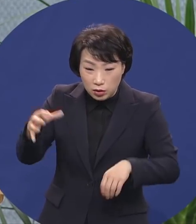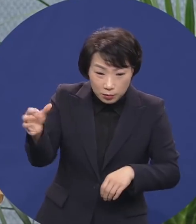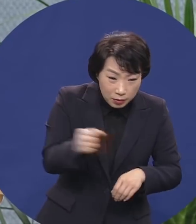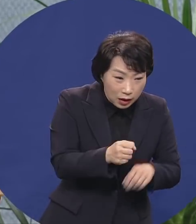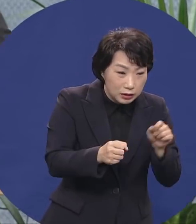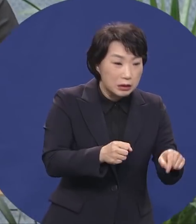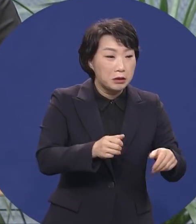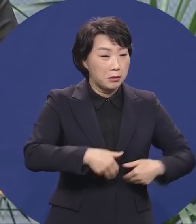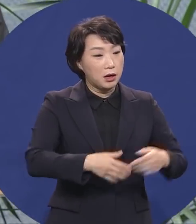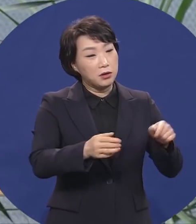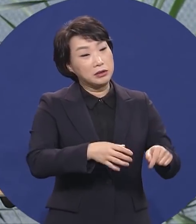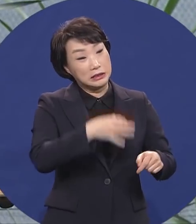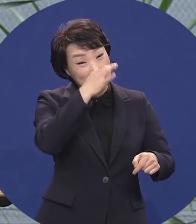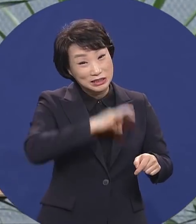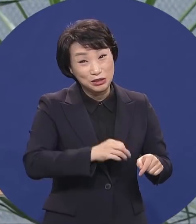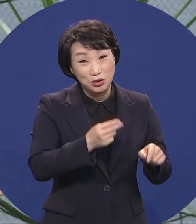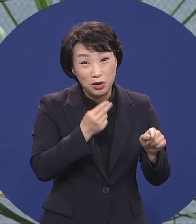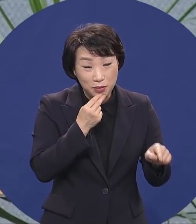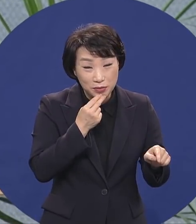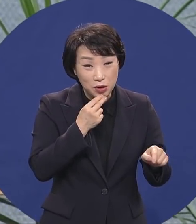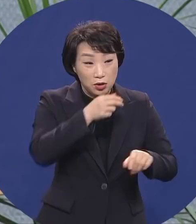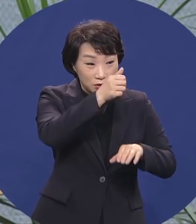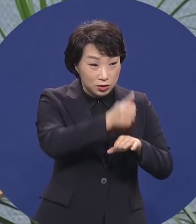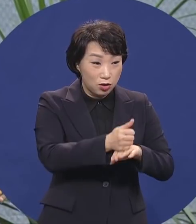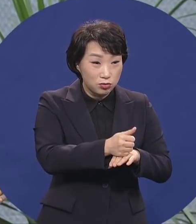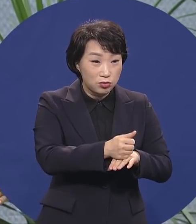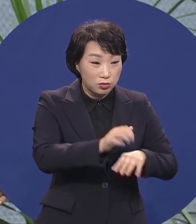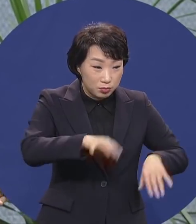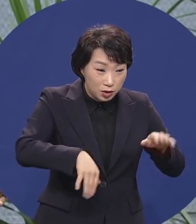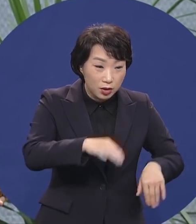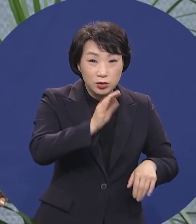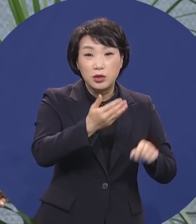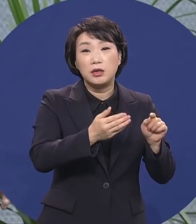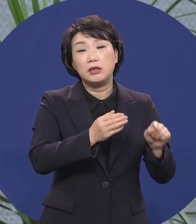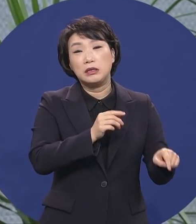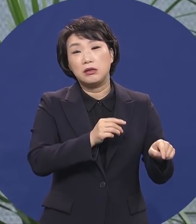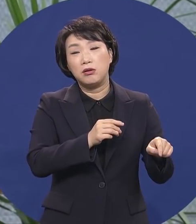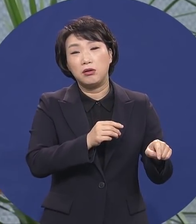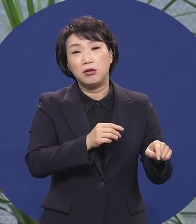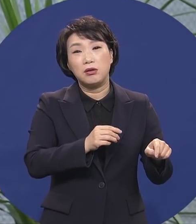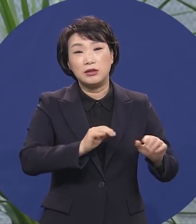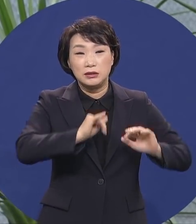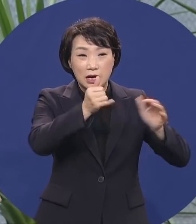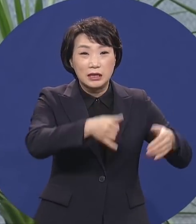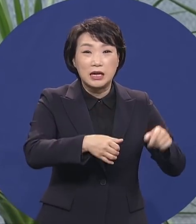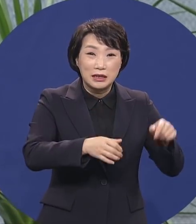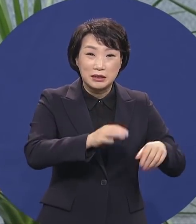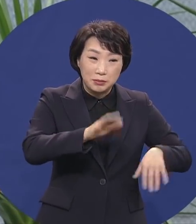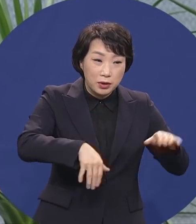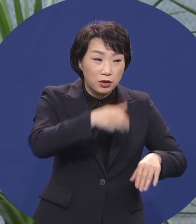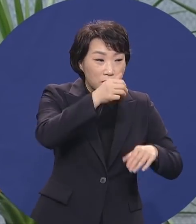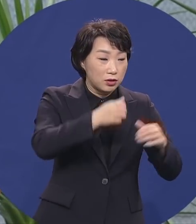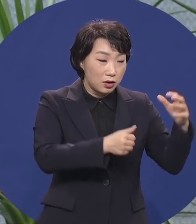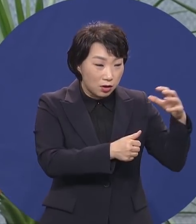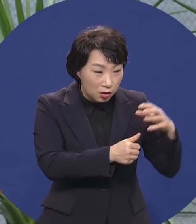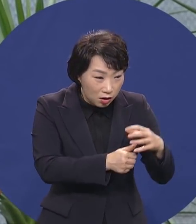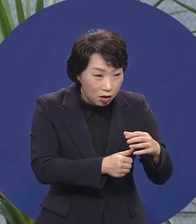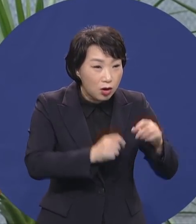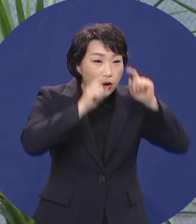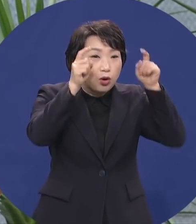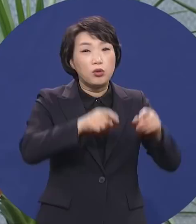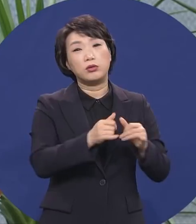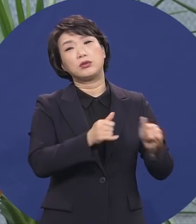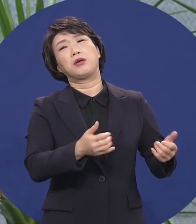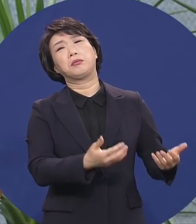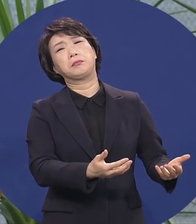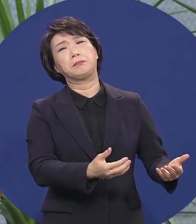아무짝에도 쓸모없고 소득 없고 결국은 빈손이 되고 마는, 세상에 빈손에 결박당하는 어리석은 자가